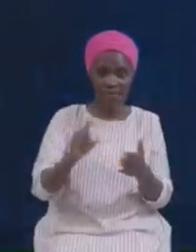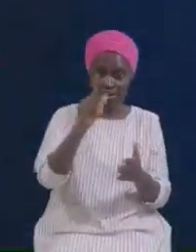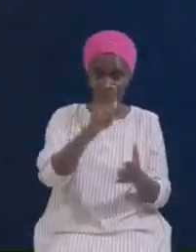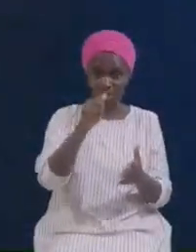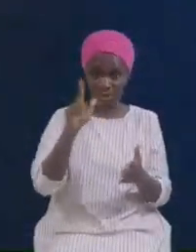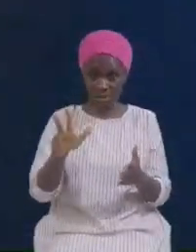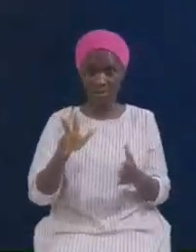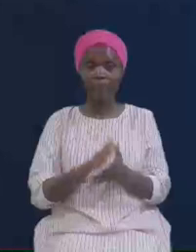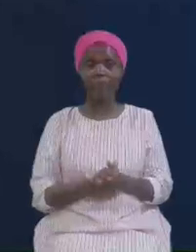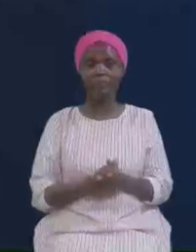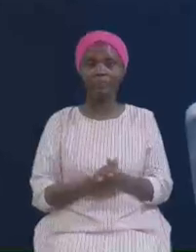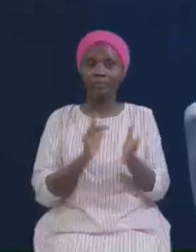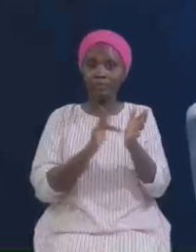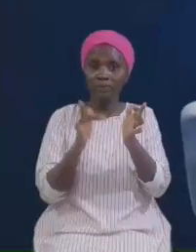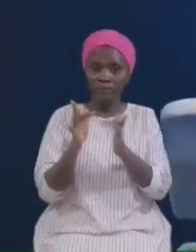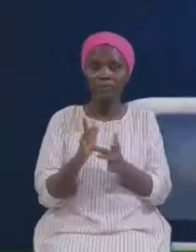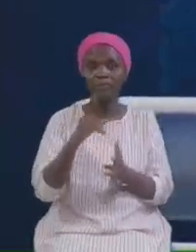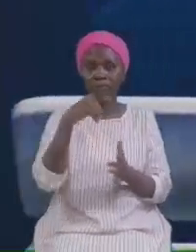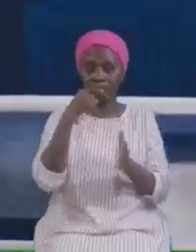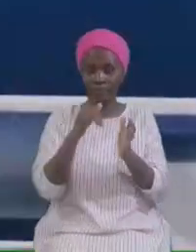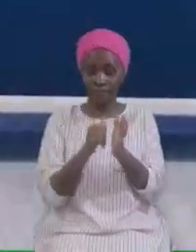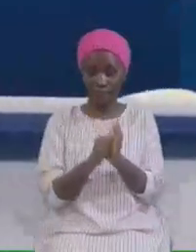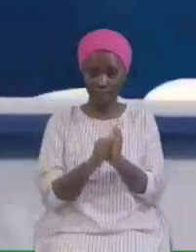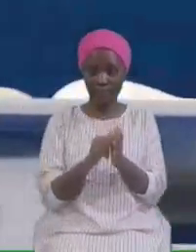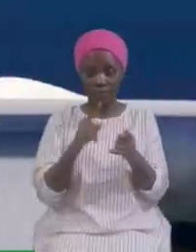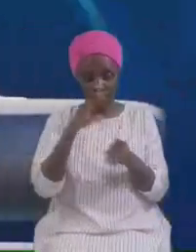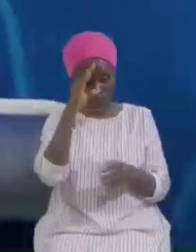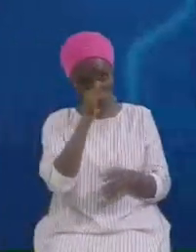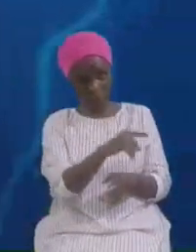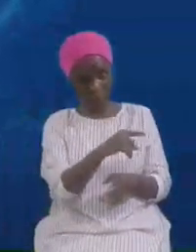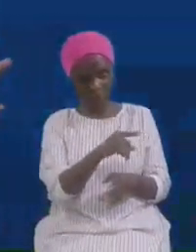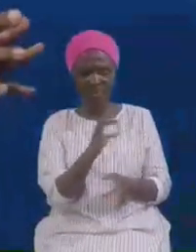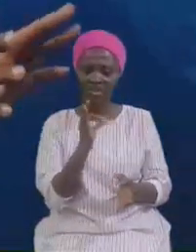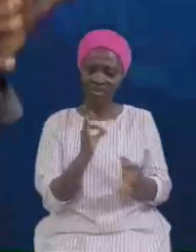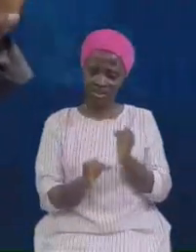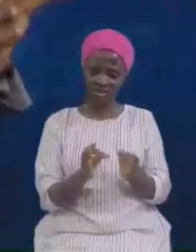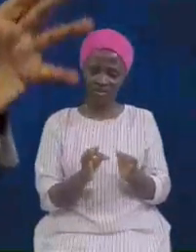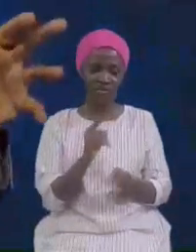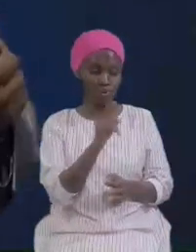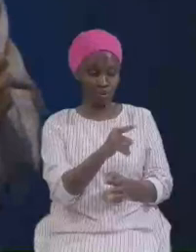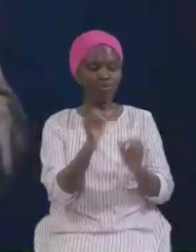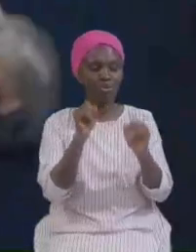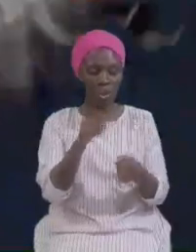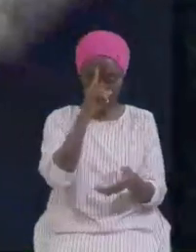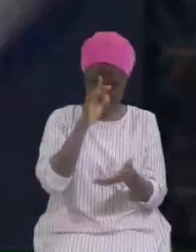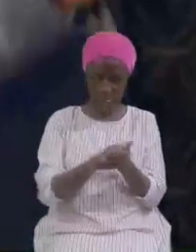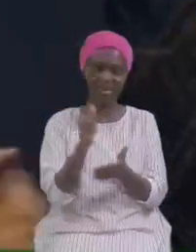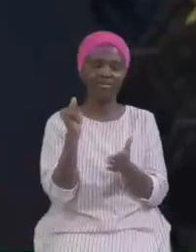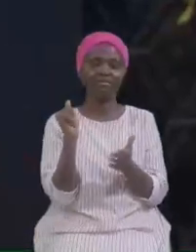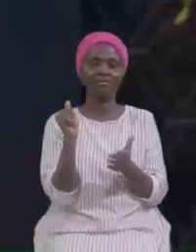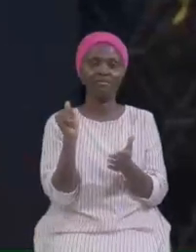verset 23. Jésus lui dit, si tu peux